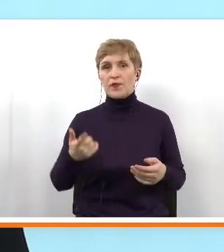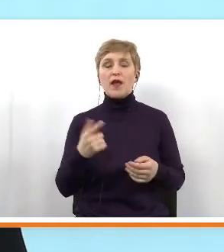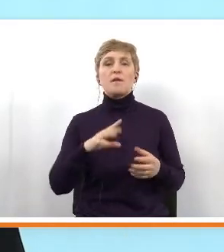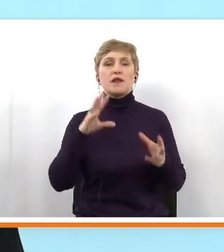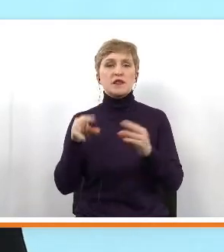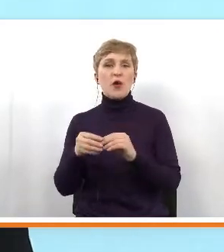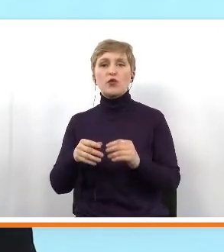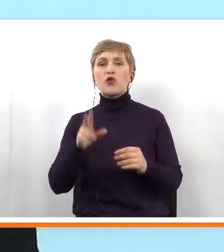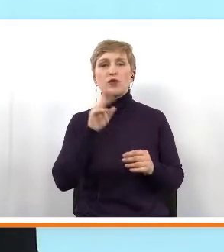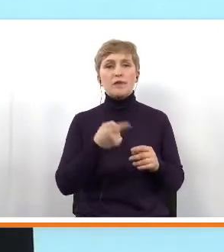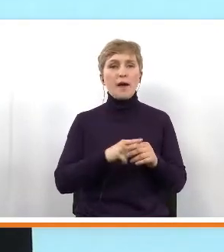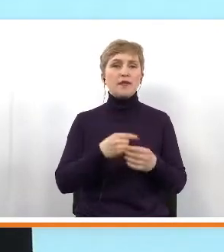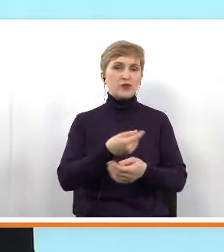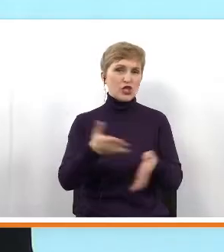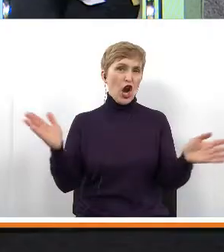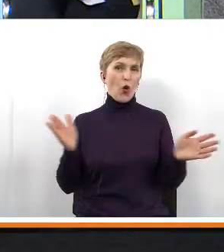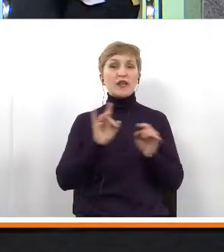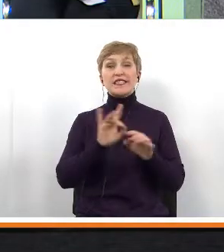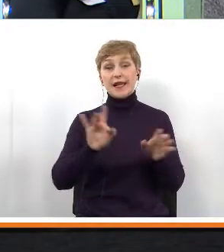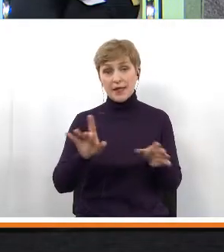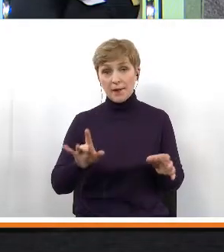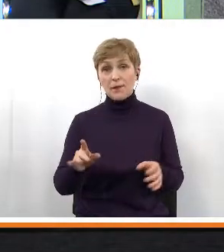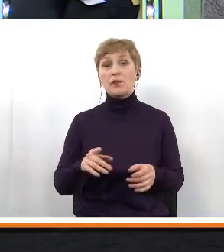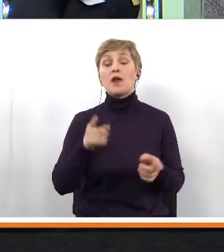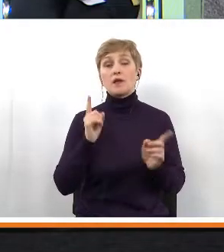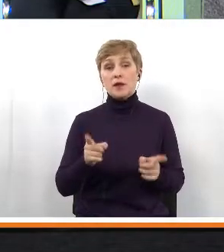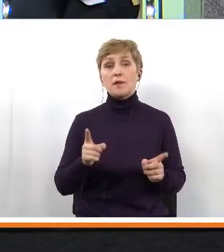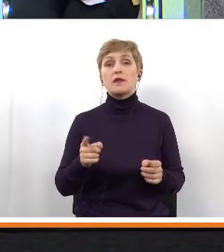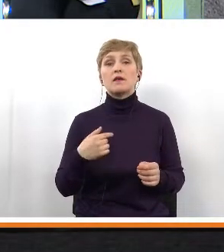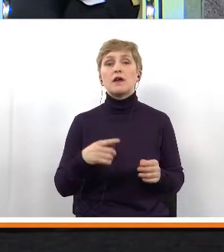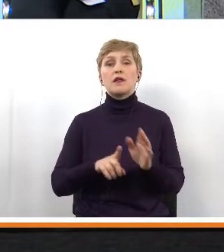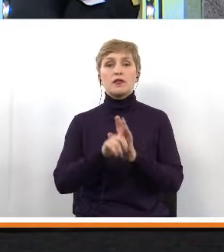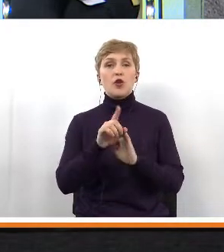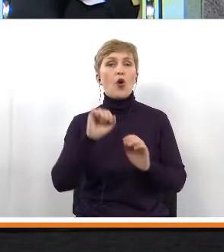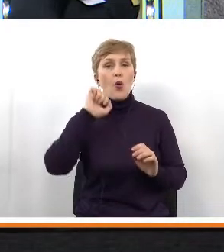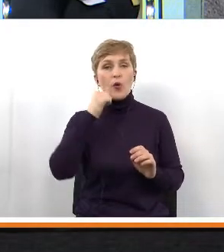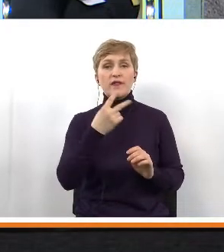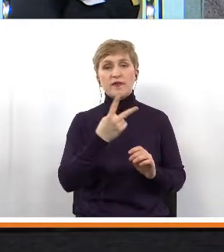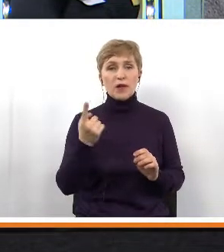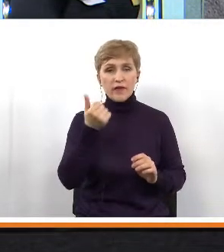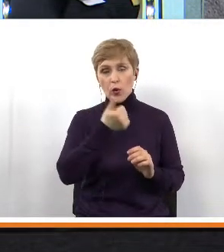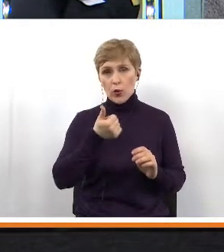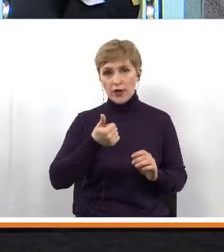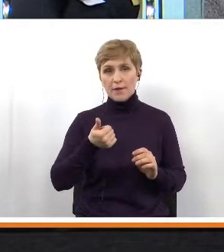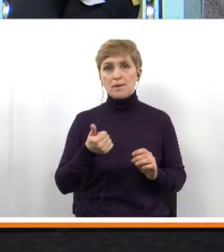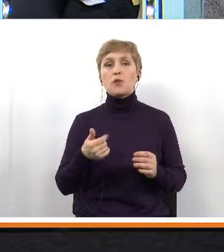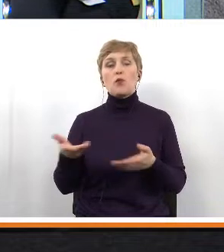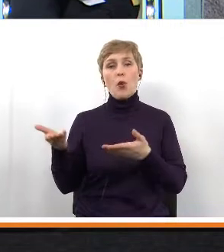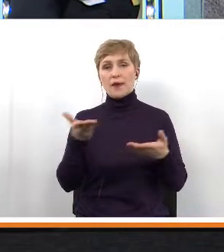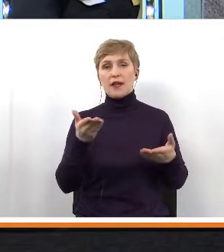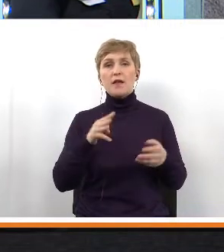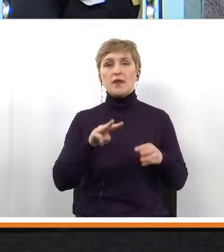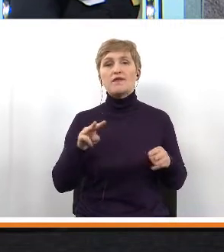не успели об этом широко рассказать. А на самом деле, начиная с осени 2021 года, по приглашению